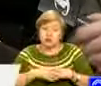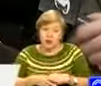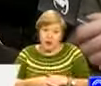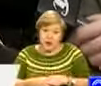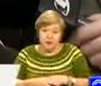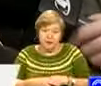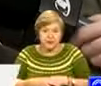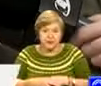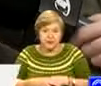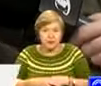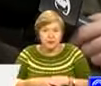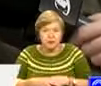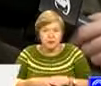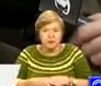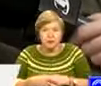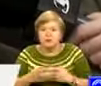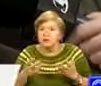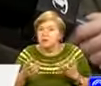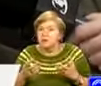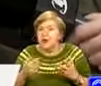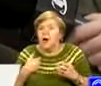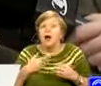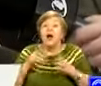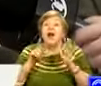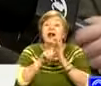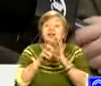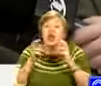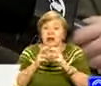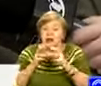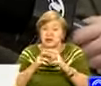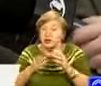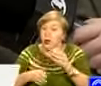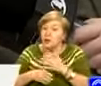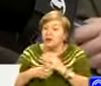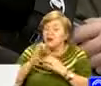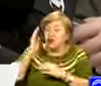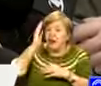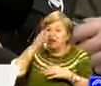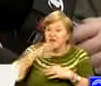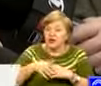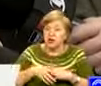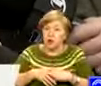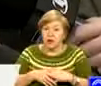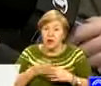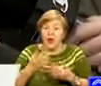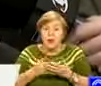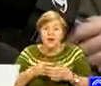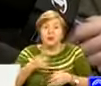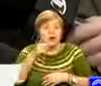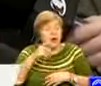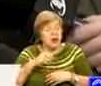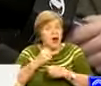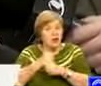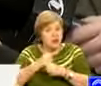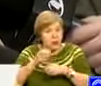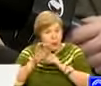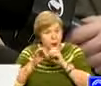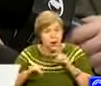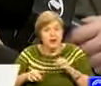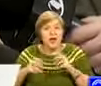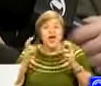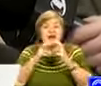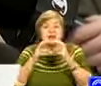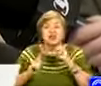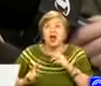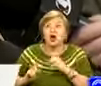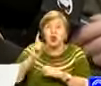criza energetică? Ne va ajuta în viitor, din 2026, pentru că alături de proiectele pe care le avem pentru energie nucleară, avem